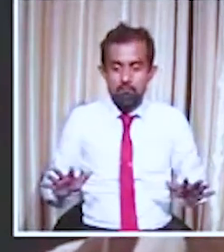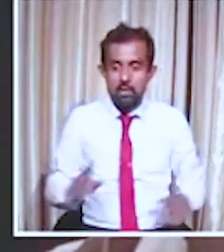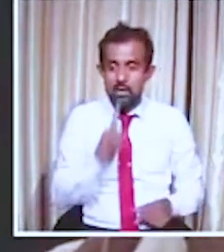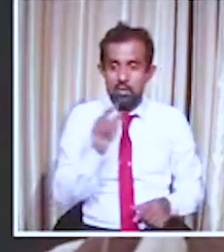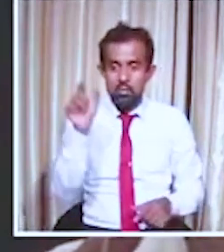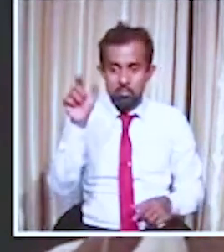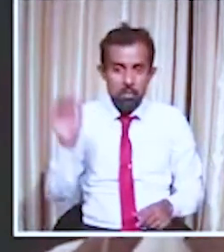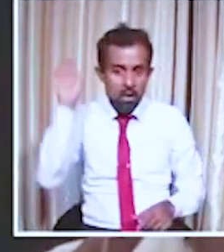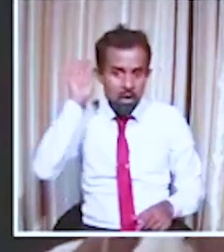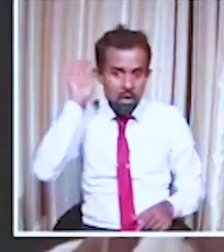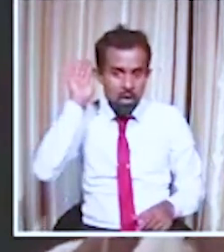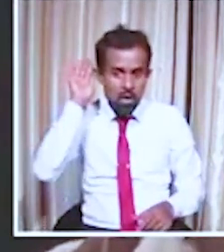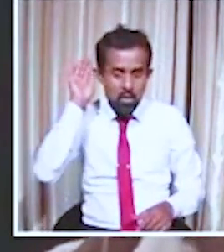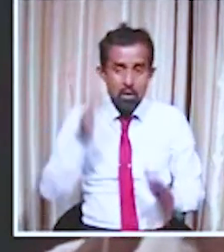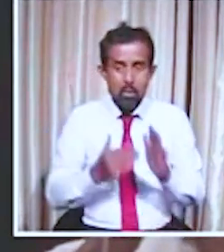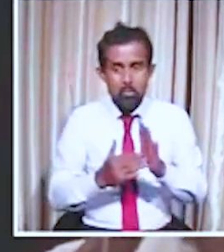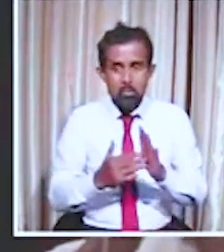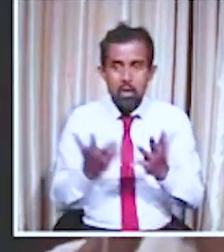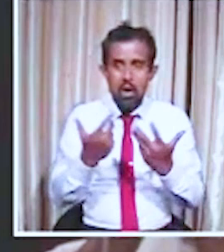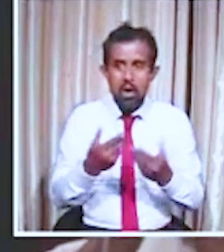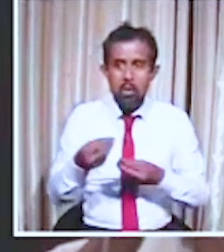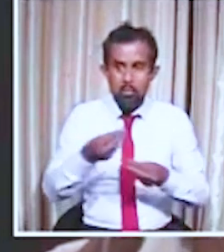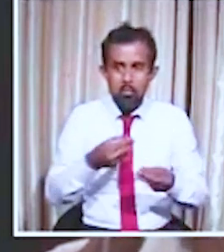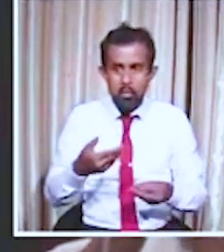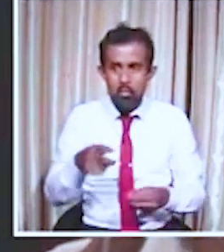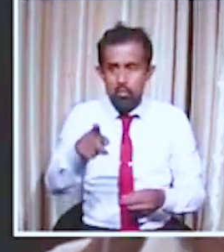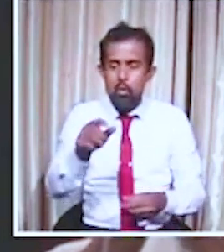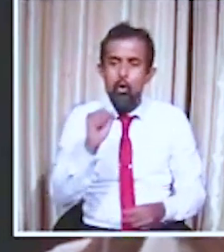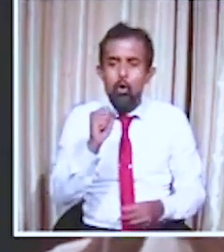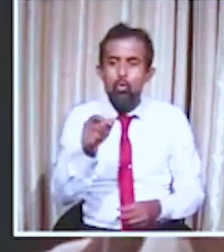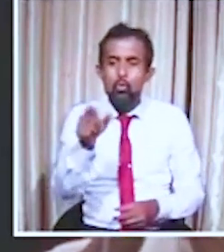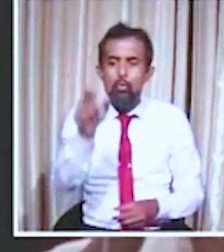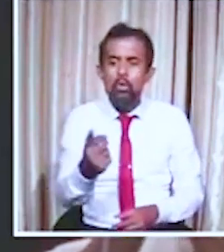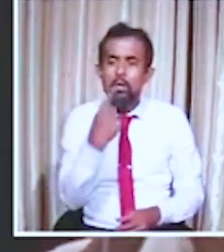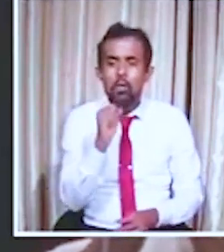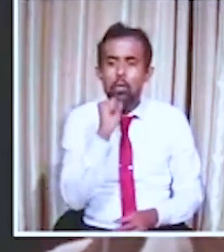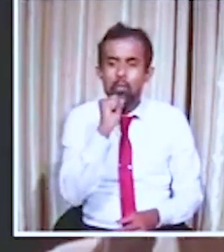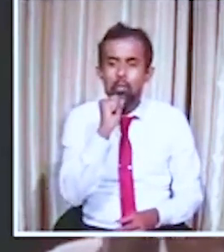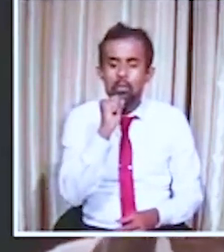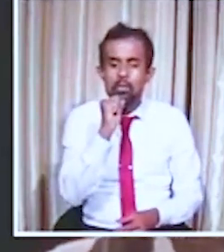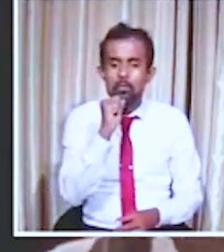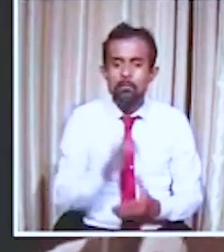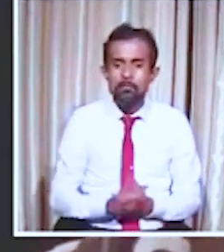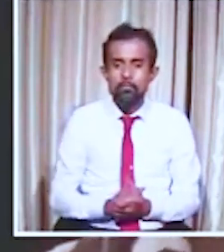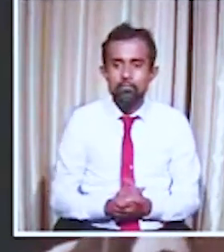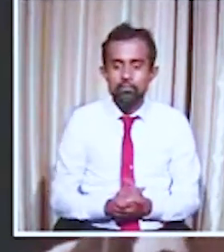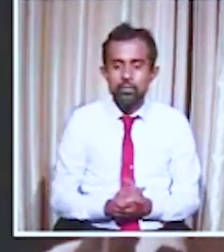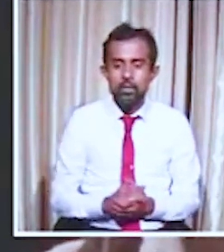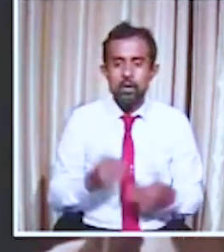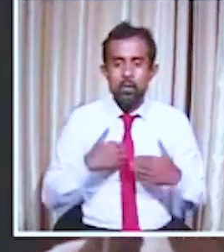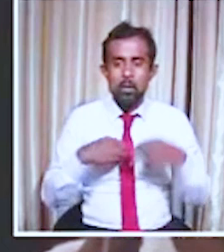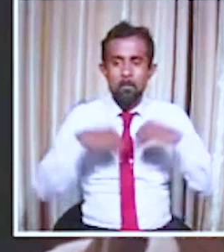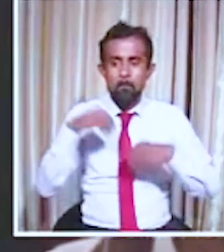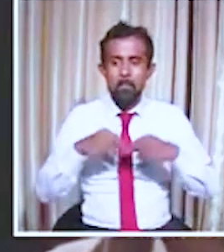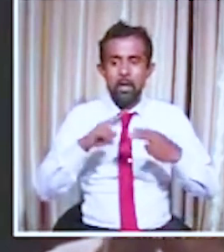கொடுக்கப்பட்டதாக சொன்னீர்களே, எப்படி நீங்கள் இதை சொன்னீர்கள், என்ன அர்த்தத்தில் சொன்னீர்கள் என்று. அப்பி தேச பாலனை கரண்டப்ப நாங்களும் அரசியல் செய்யத்தான வேண்டும் என்று பதில்